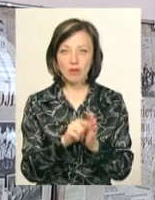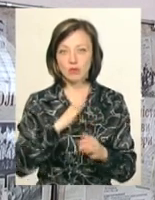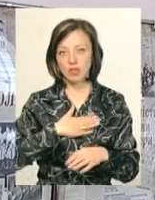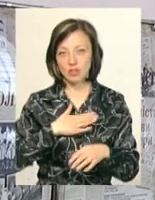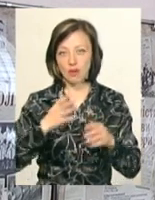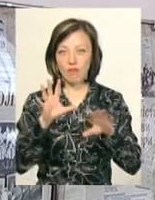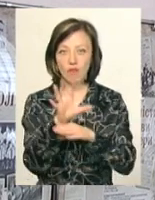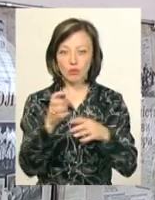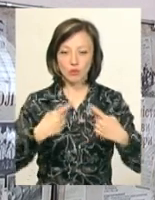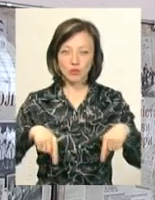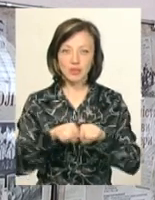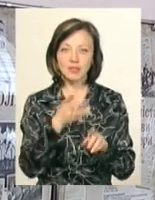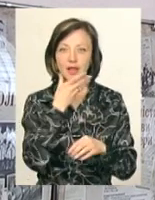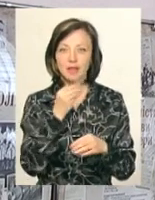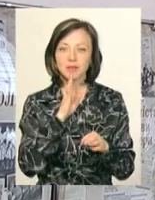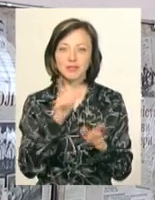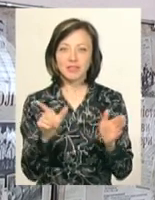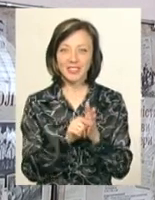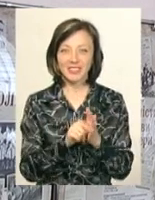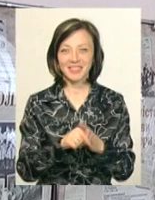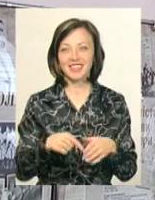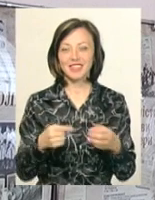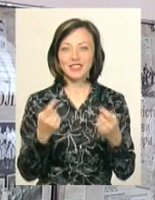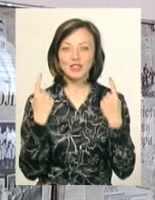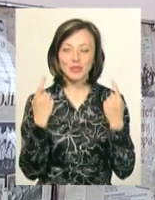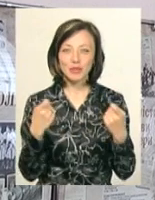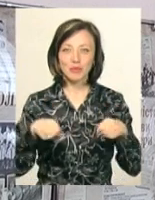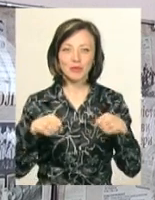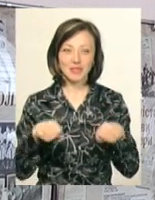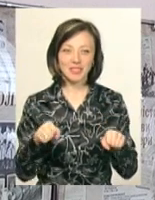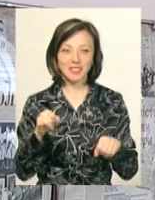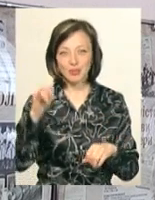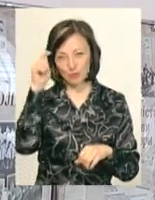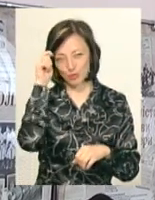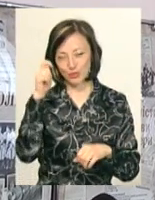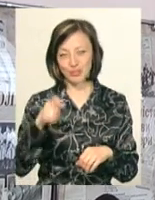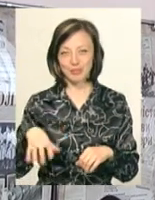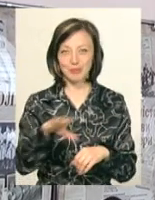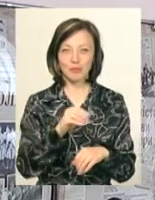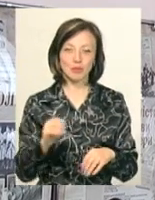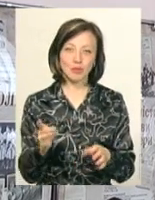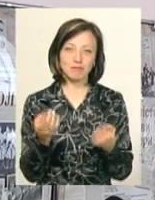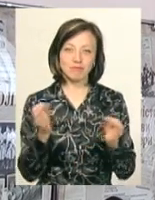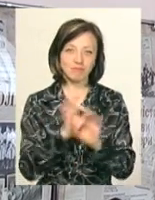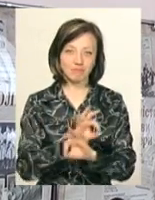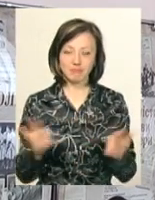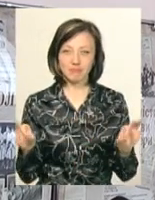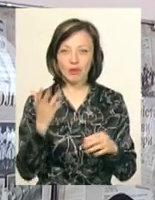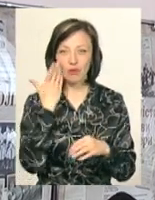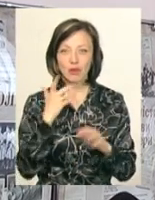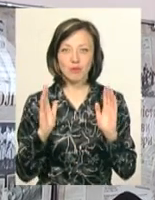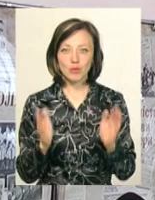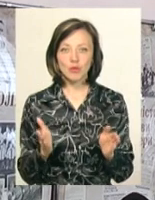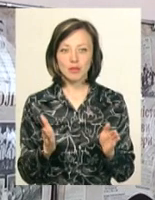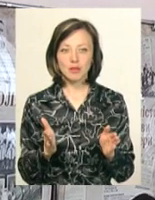нашій фотозоні з гарними дівчатами, з крутими мотоциклами і з брутальними мужчинами. Буде дуже кльово, коли ми будемо